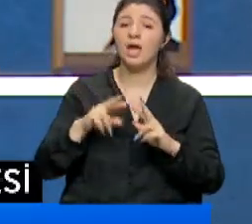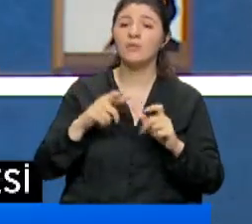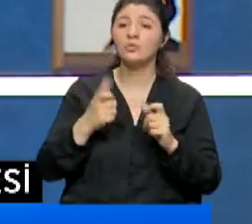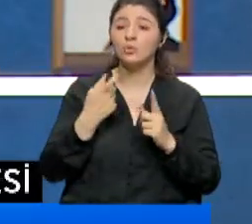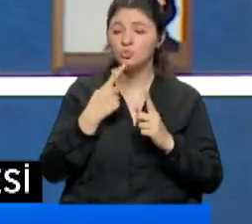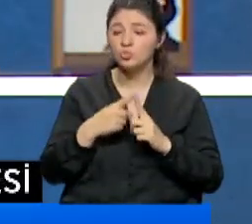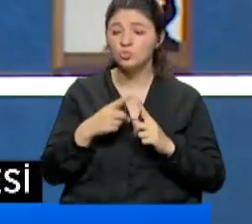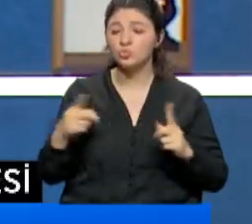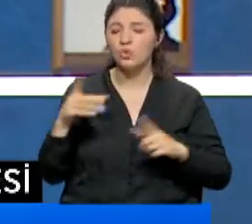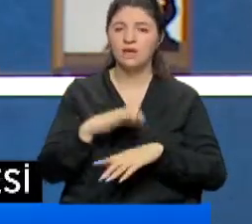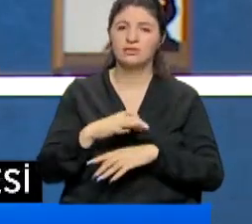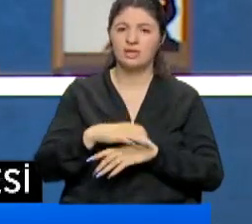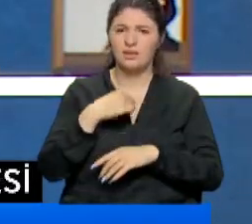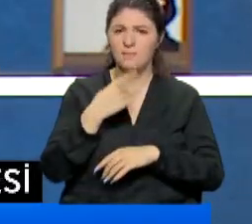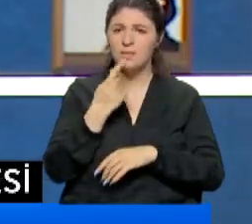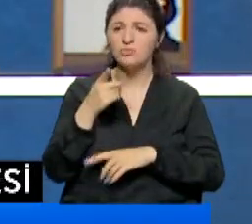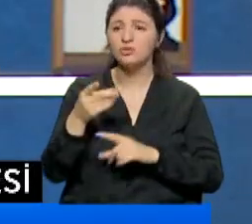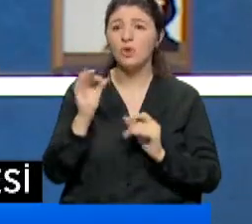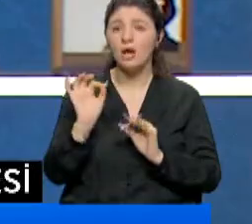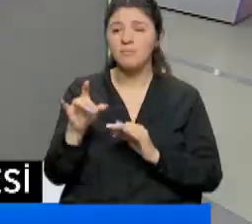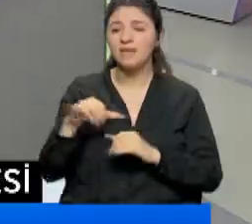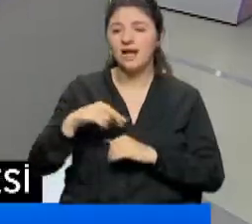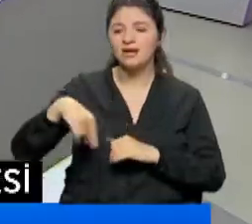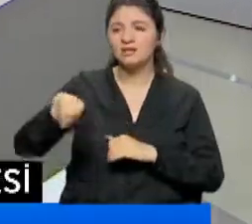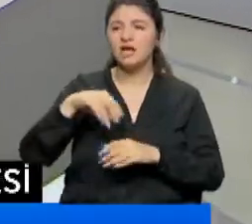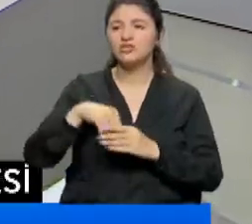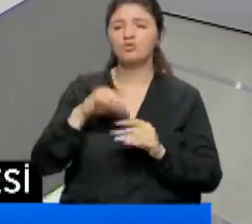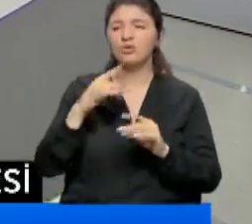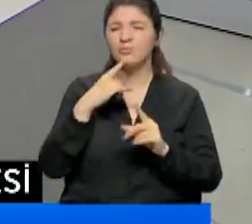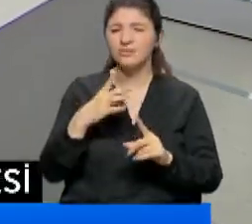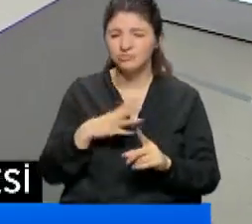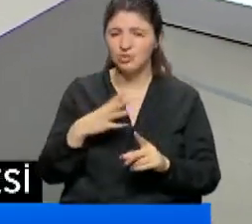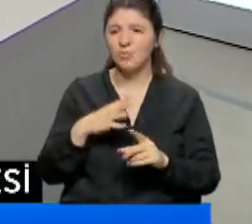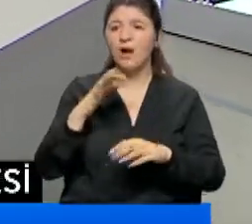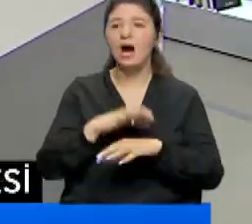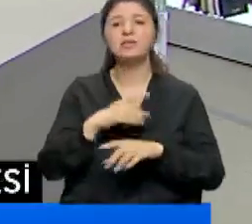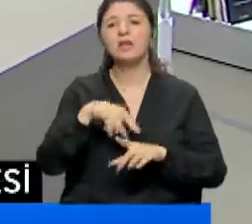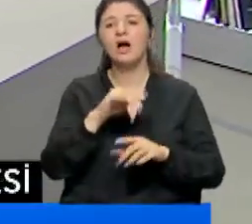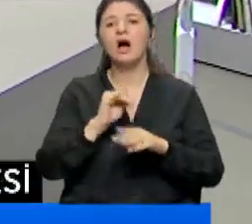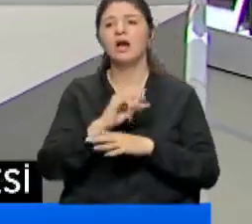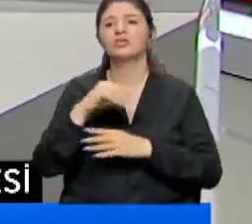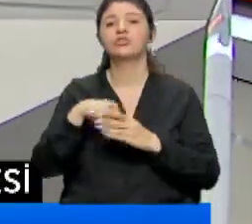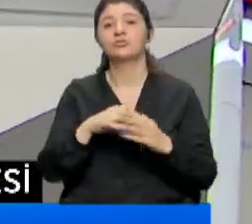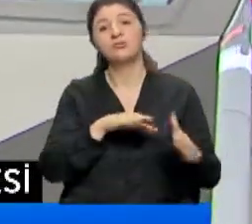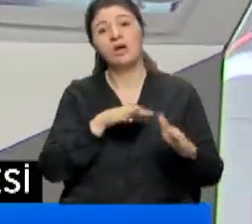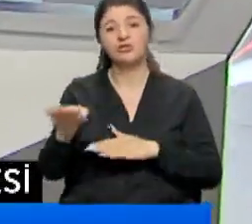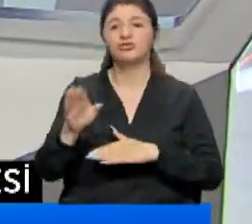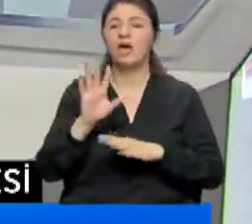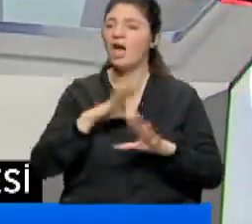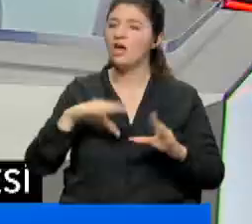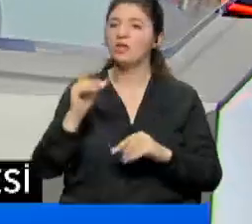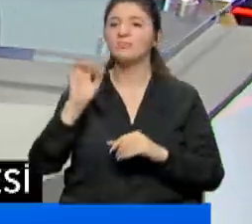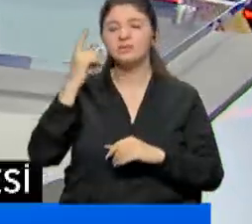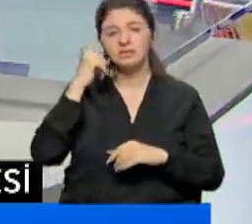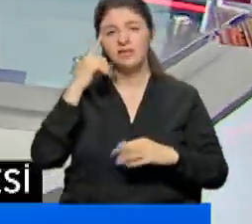Enes Uzun soluklu bir hastalık demiştim Bunlar çok önemli yakınlar içinde şunu demek istiyorum hastalarımız hayatın içinde olacak Her yönüyle